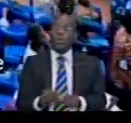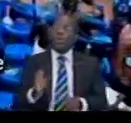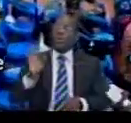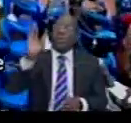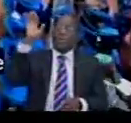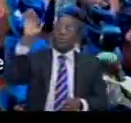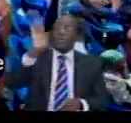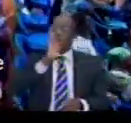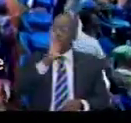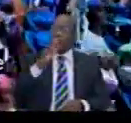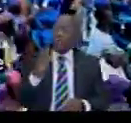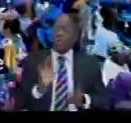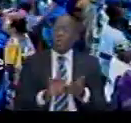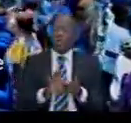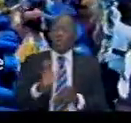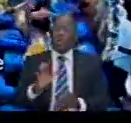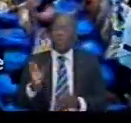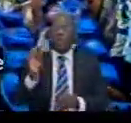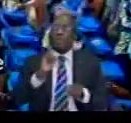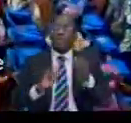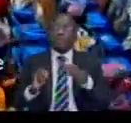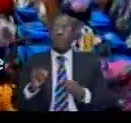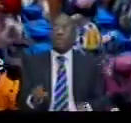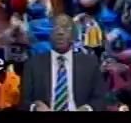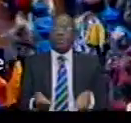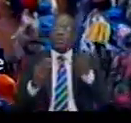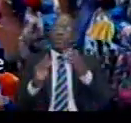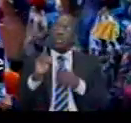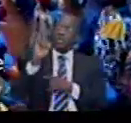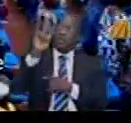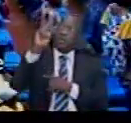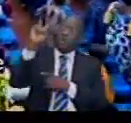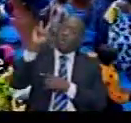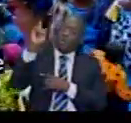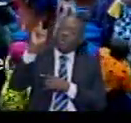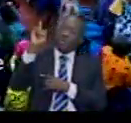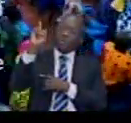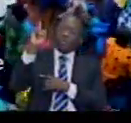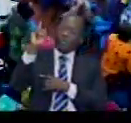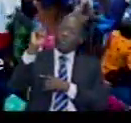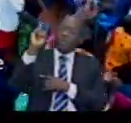toi la gloire, ô ressuscité.